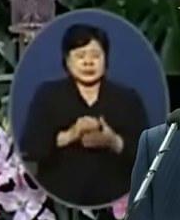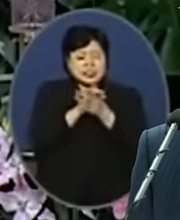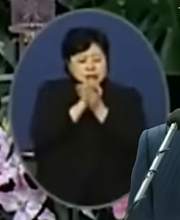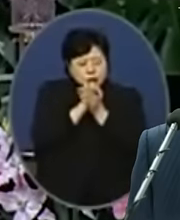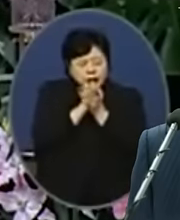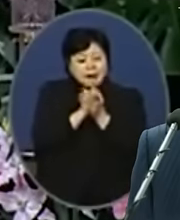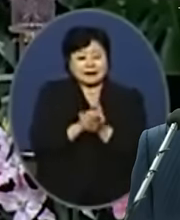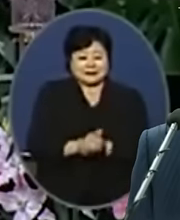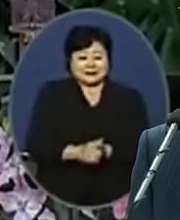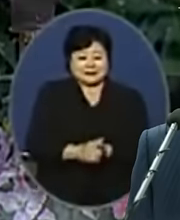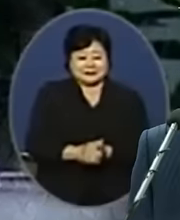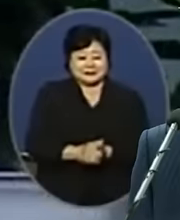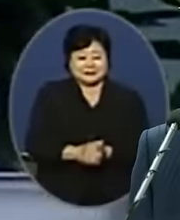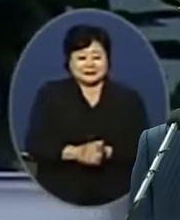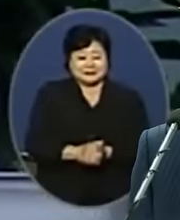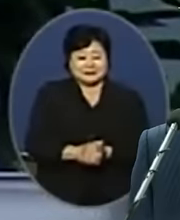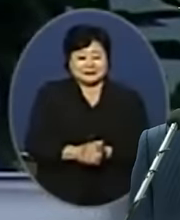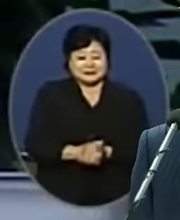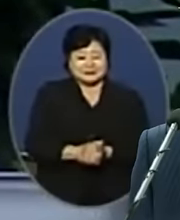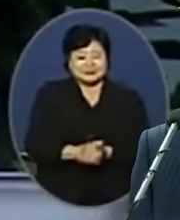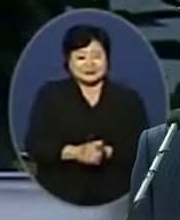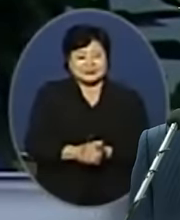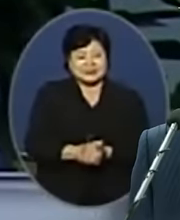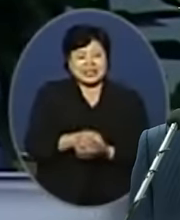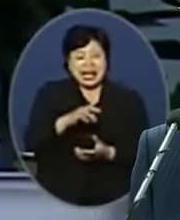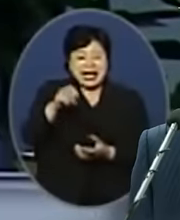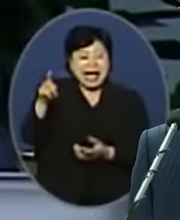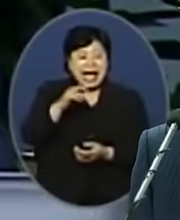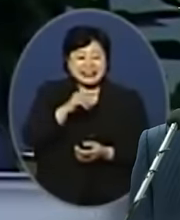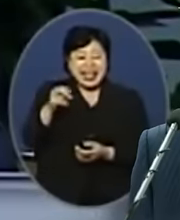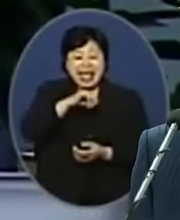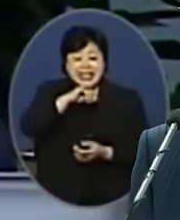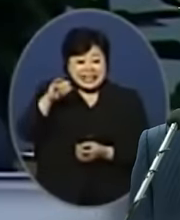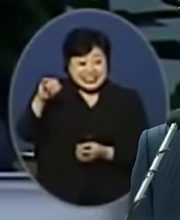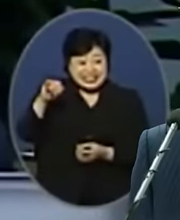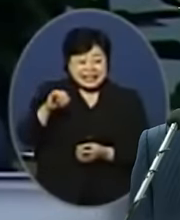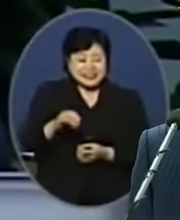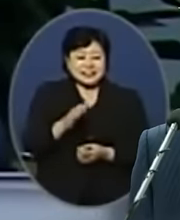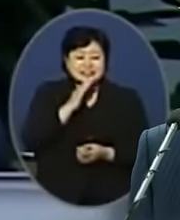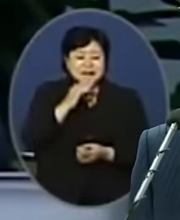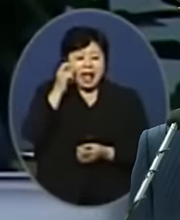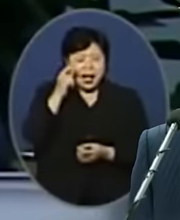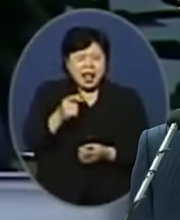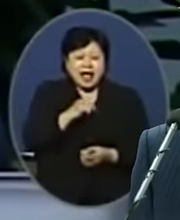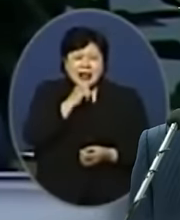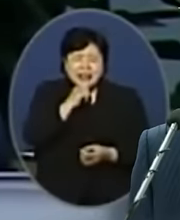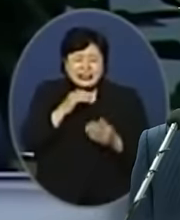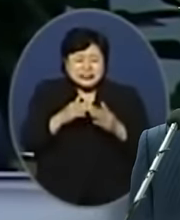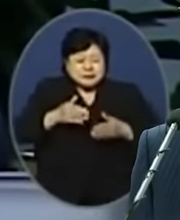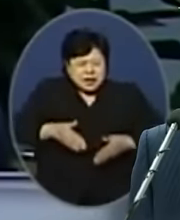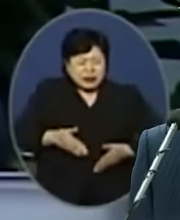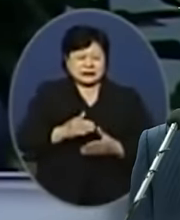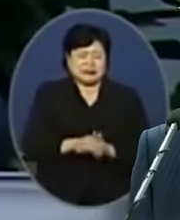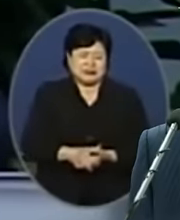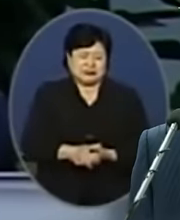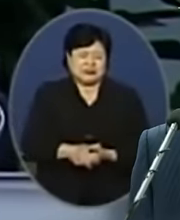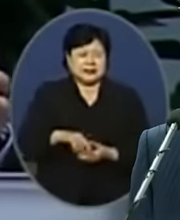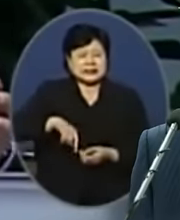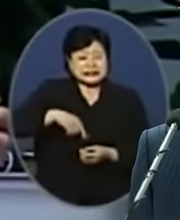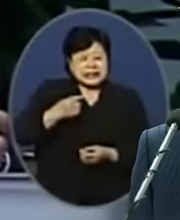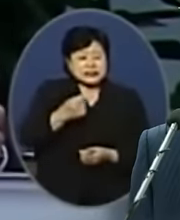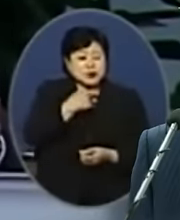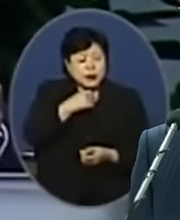기도하는 것입니다. 앤드류 카네기는 굉장히 가난한 집에 태어났지만은